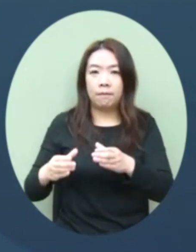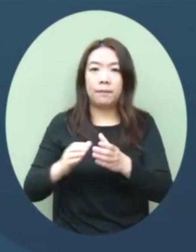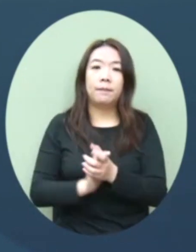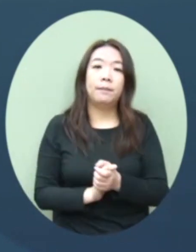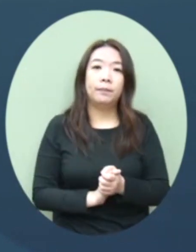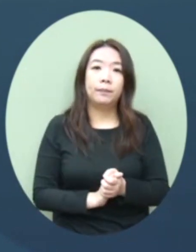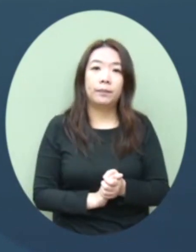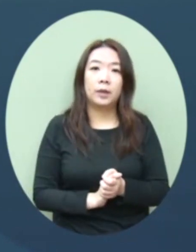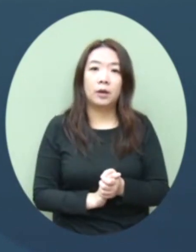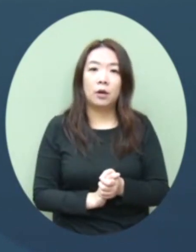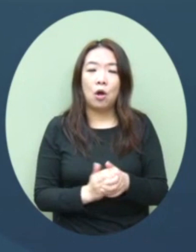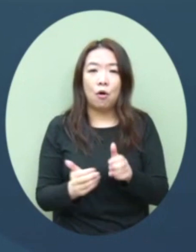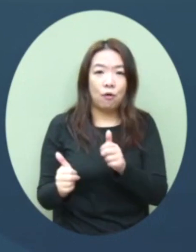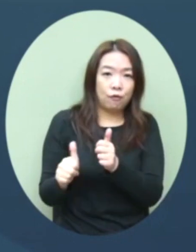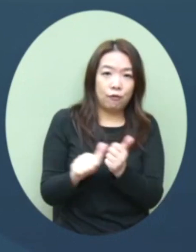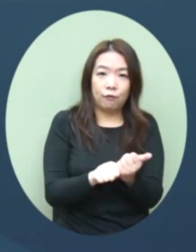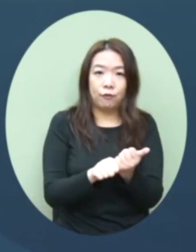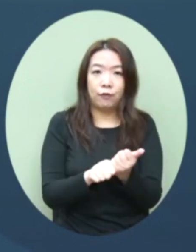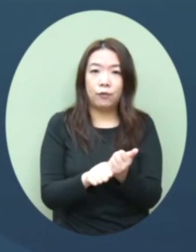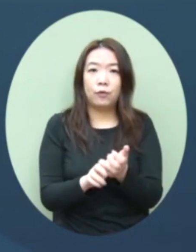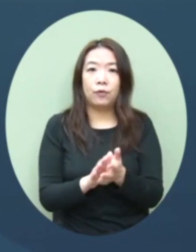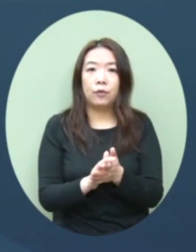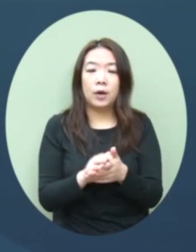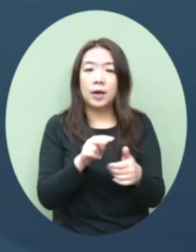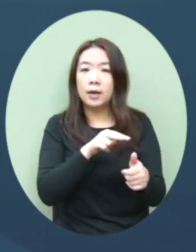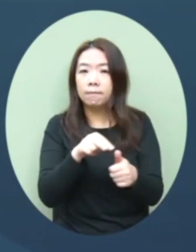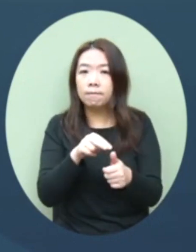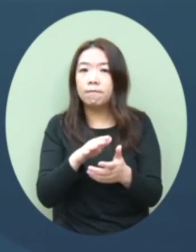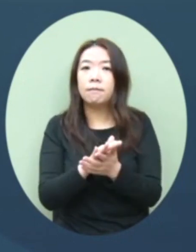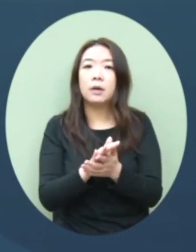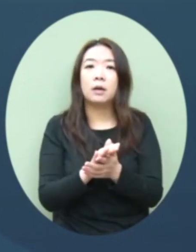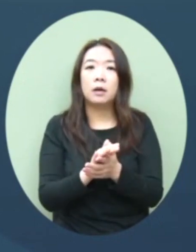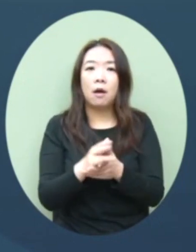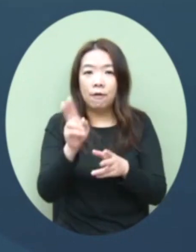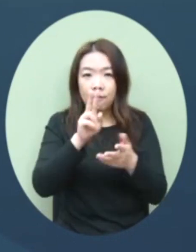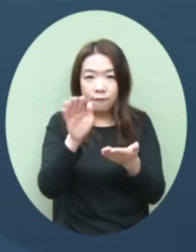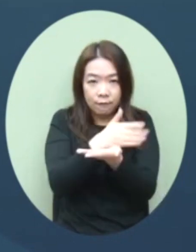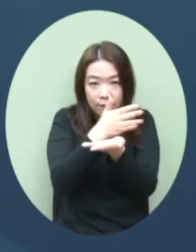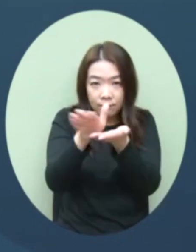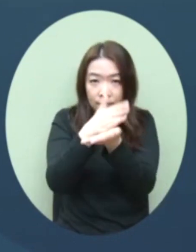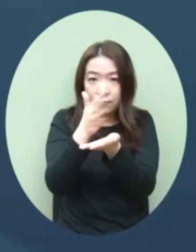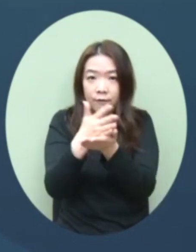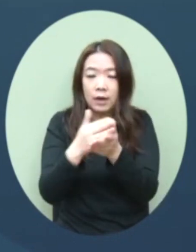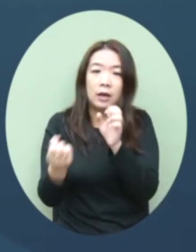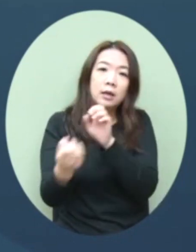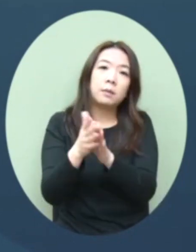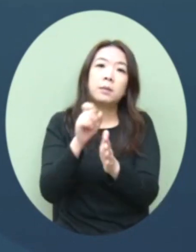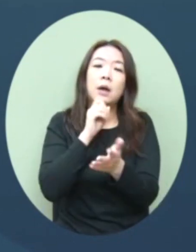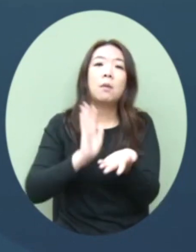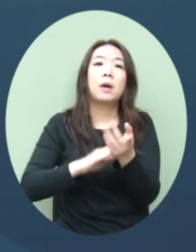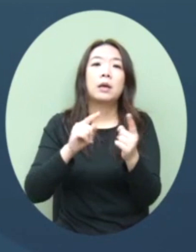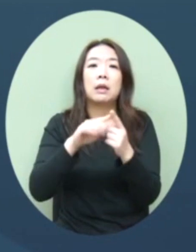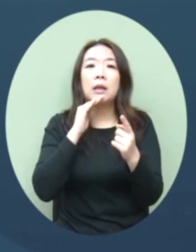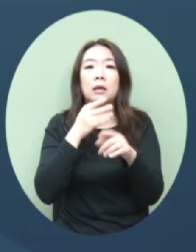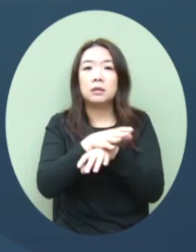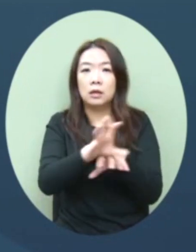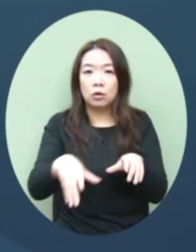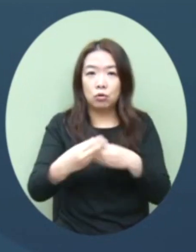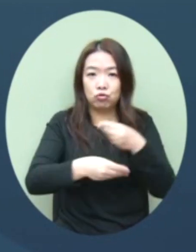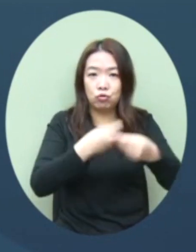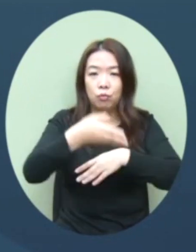作为一个辅助性的监察识别受感染的人士从而截断社区的传播链